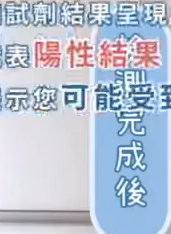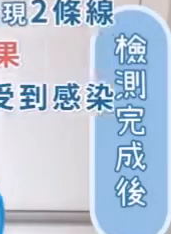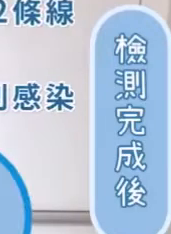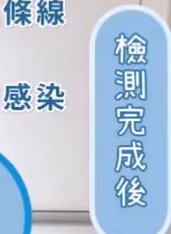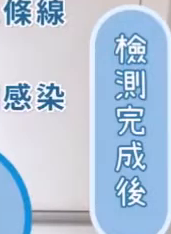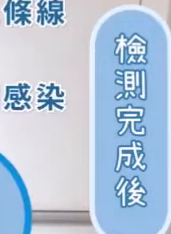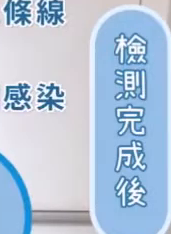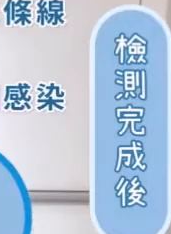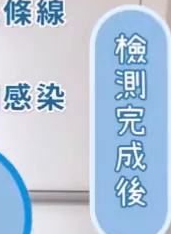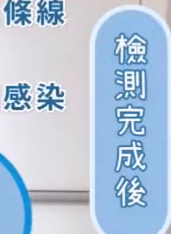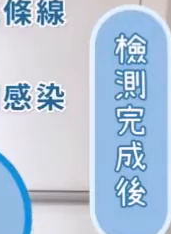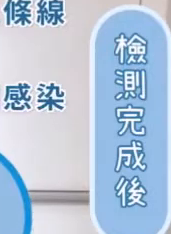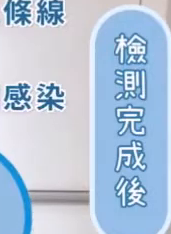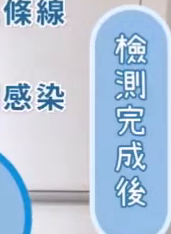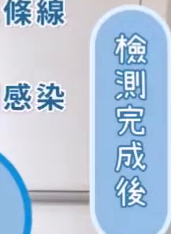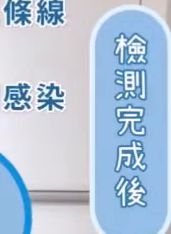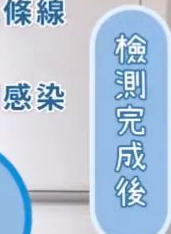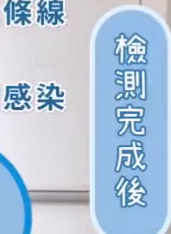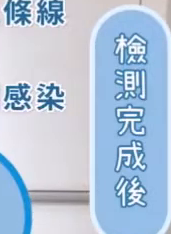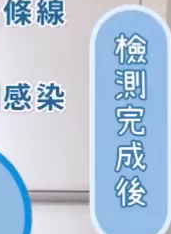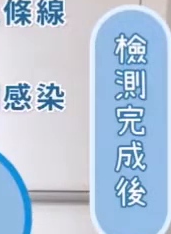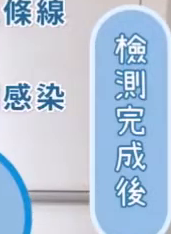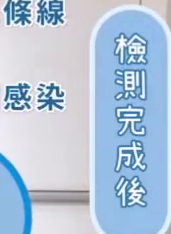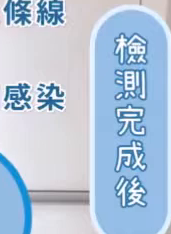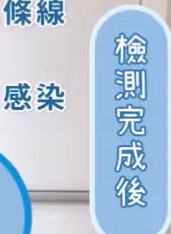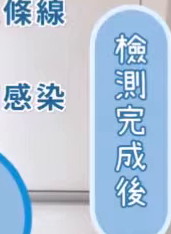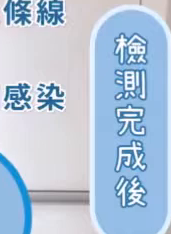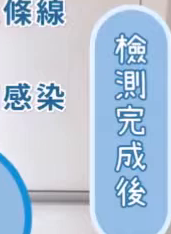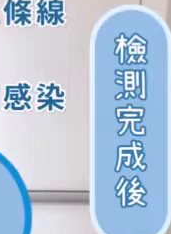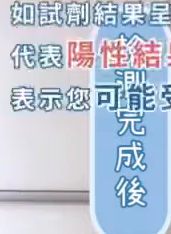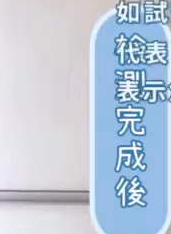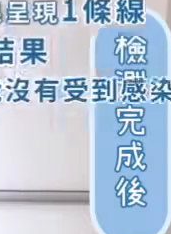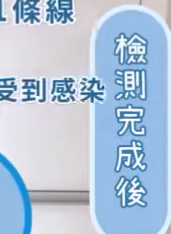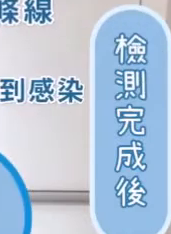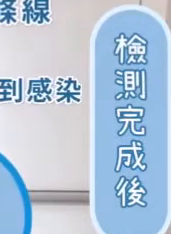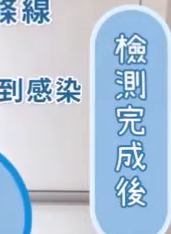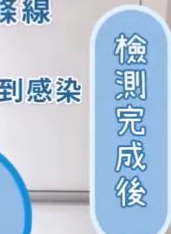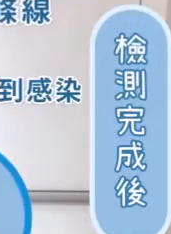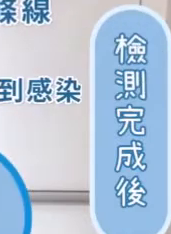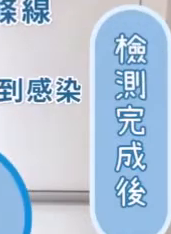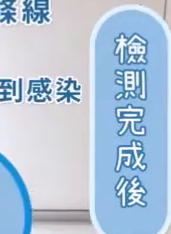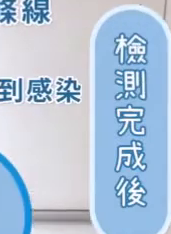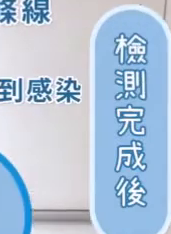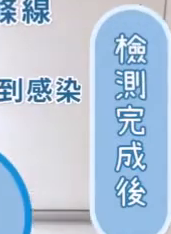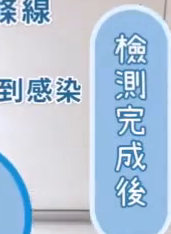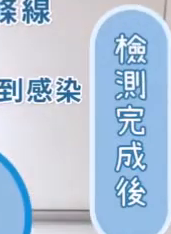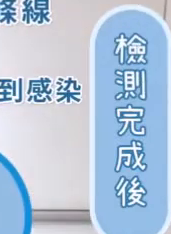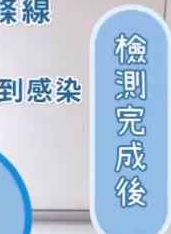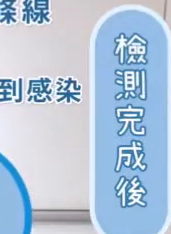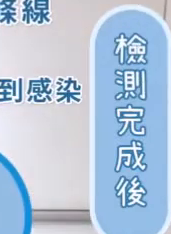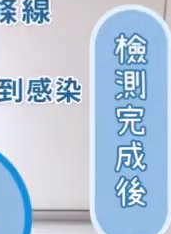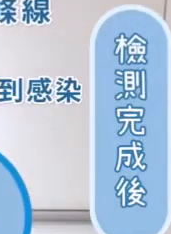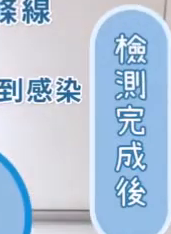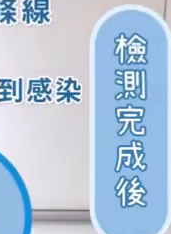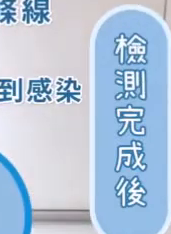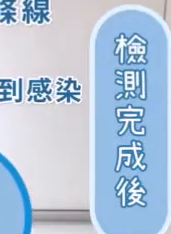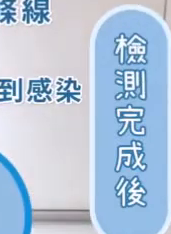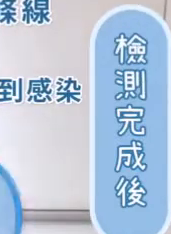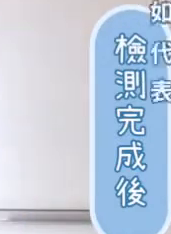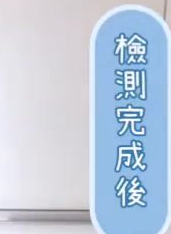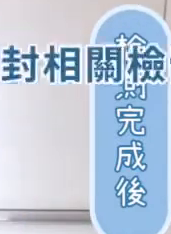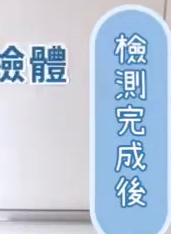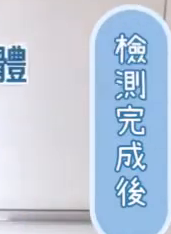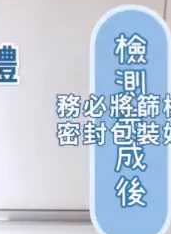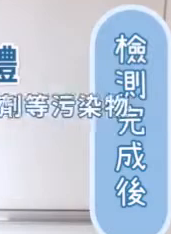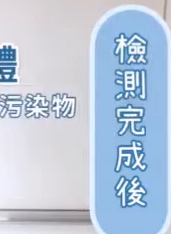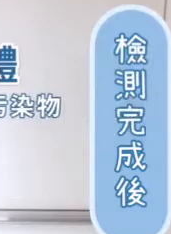等待15分钟，判读的结果出来。那出来之后，我们就把刚刚的滴管拆掉，然后